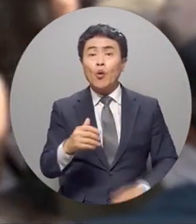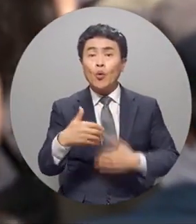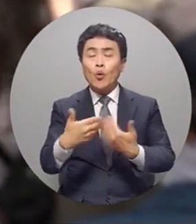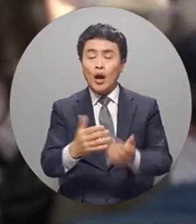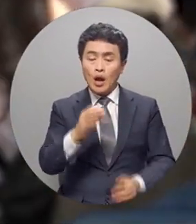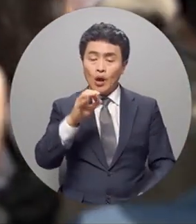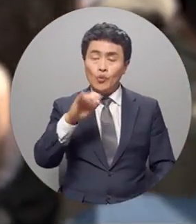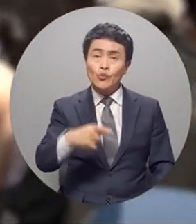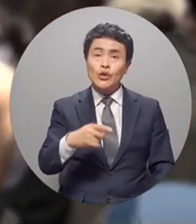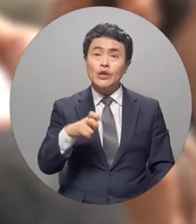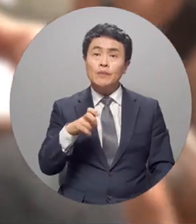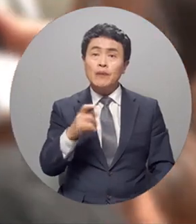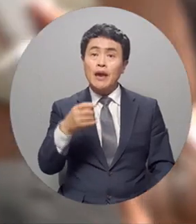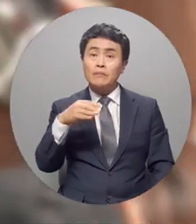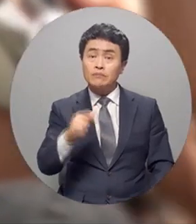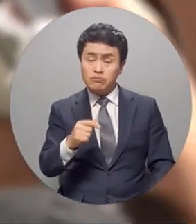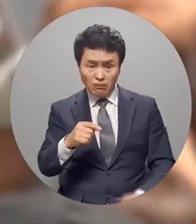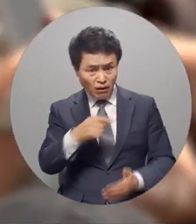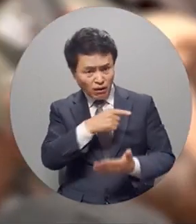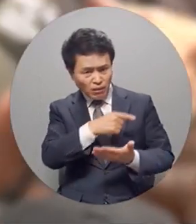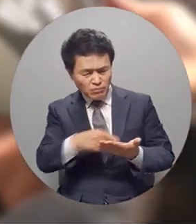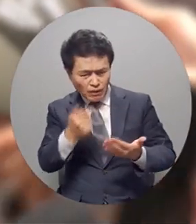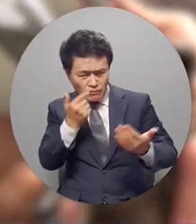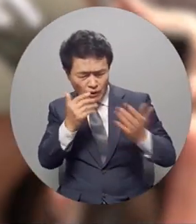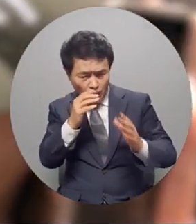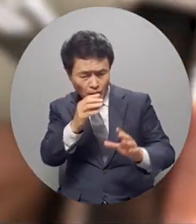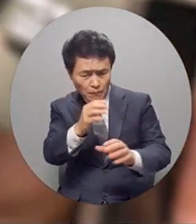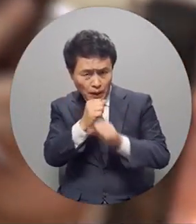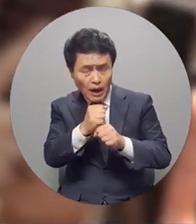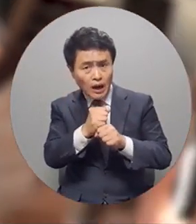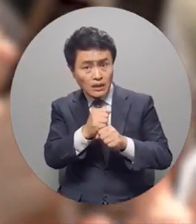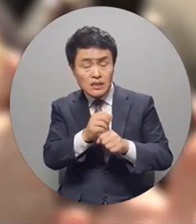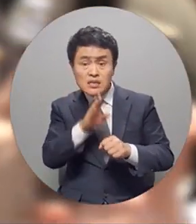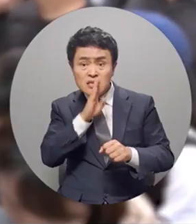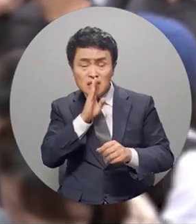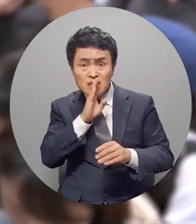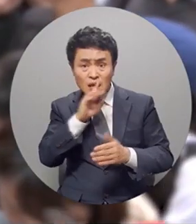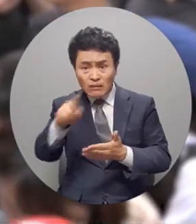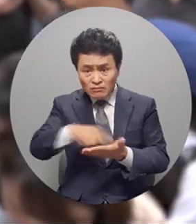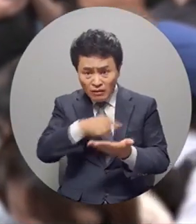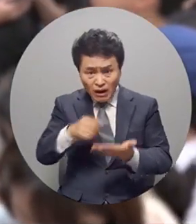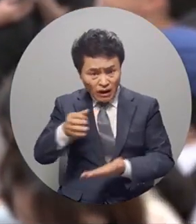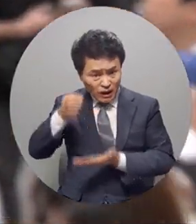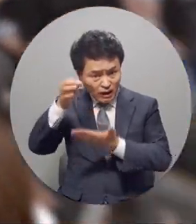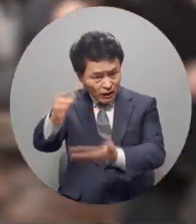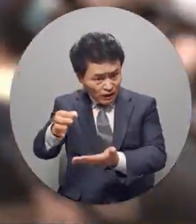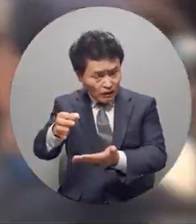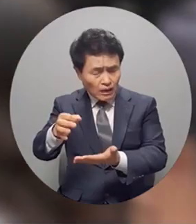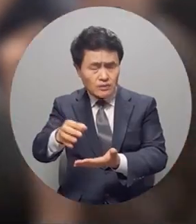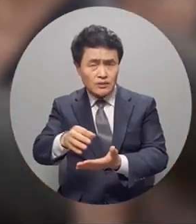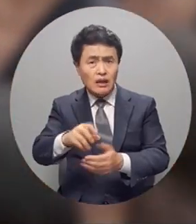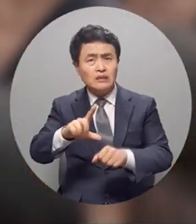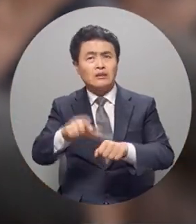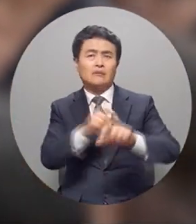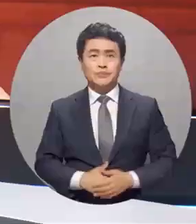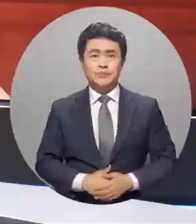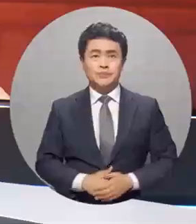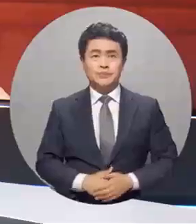제대로 파악하지 못하고 있어 실제 환불까지 시간이 소요될 것으로 보입니다. MBC 뉴스 정혜인입니다.